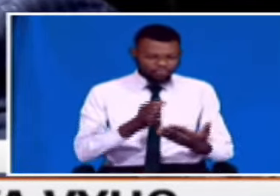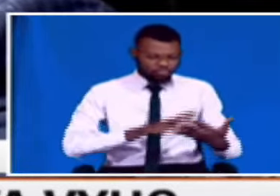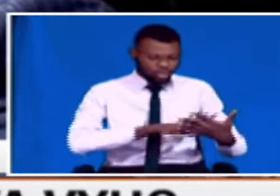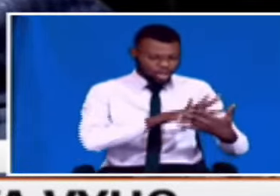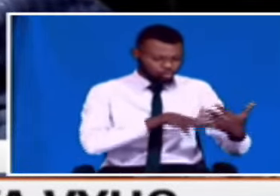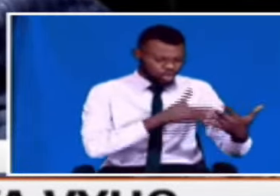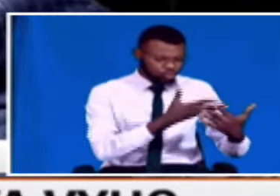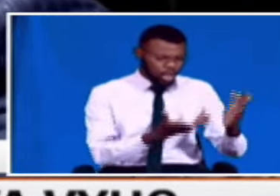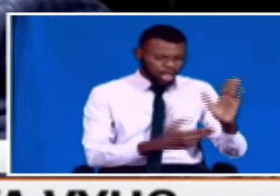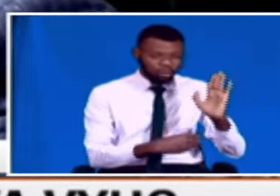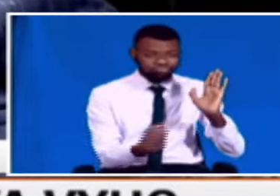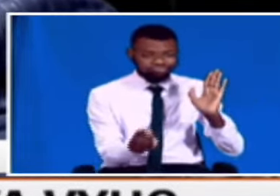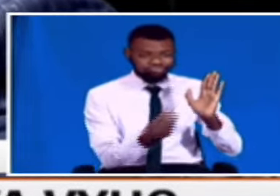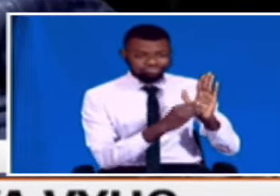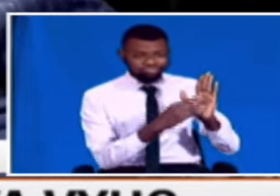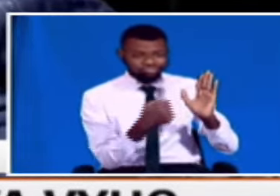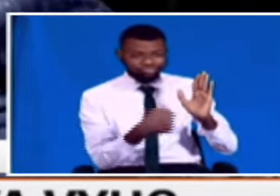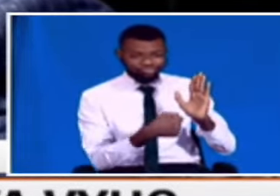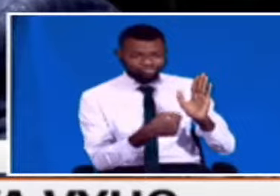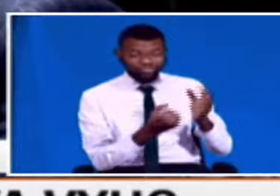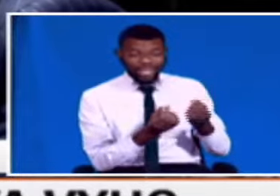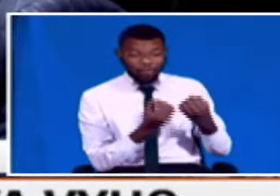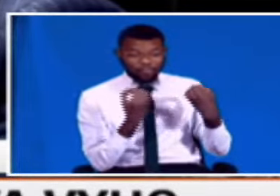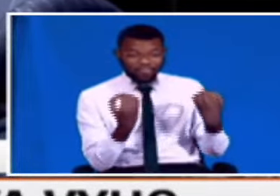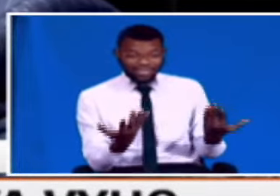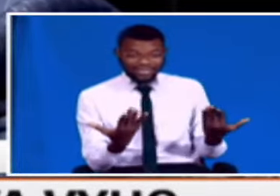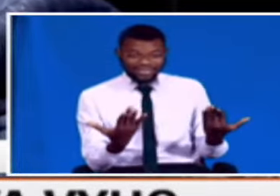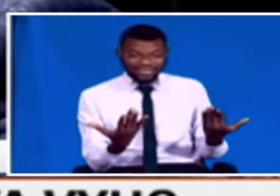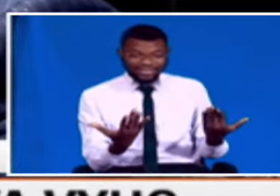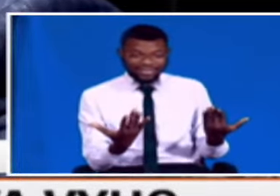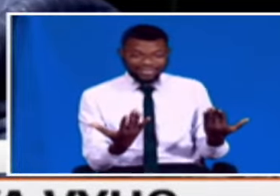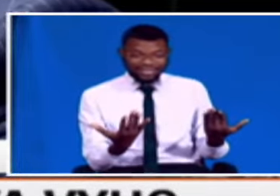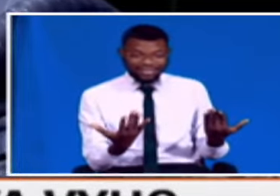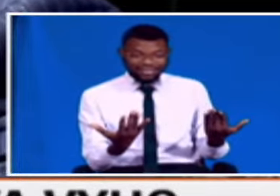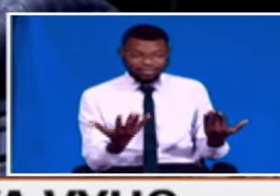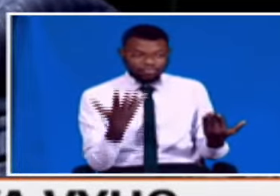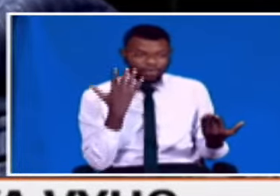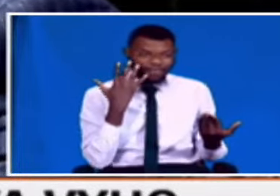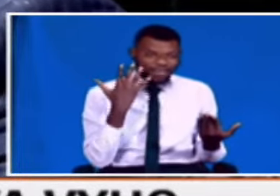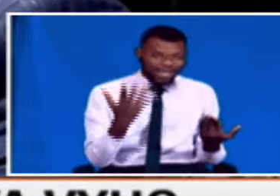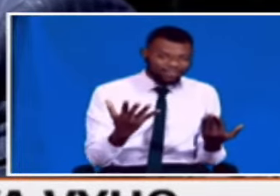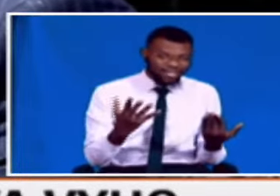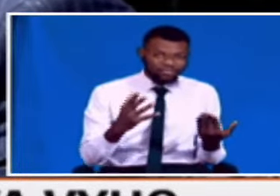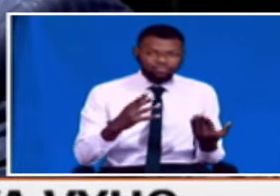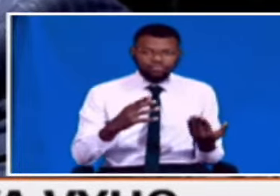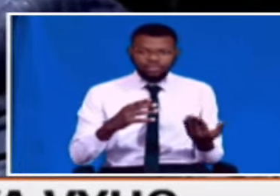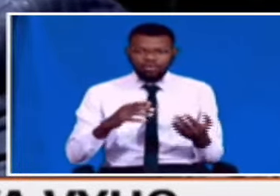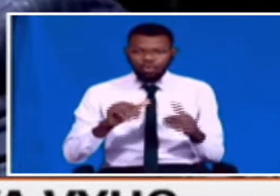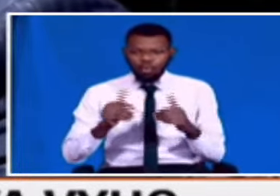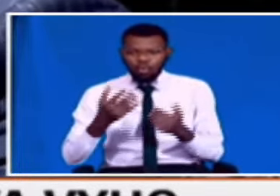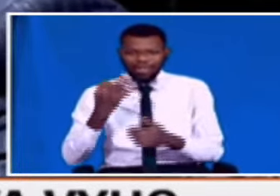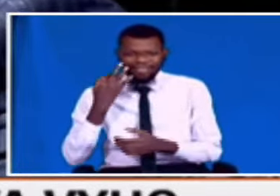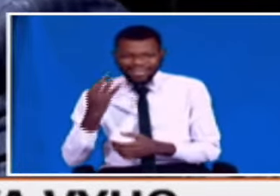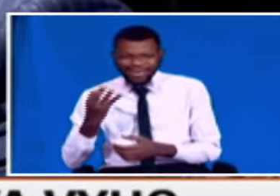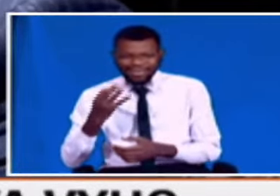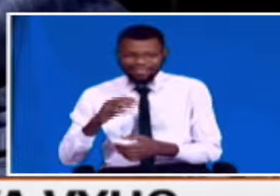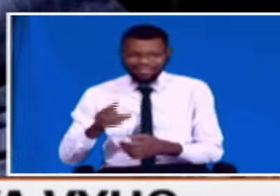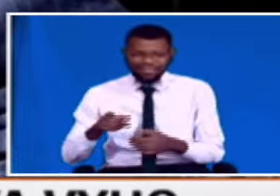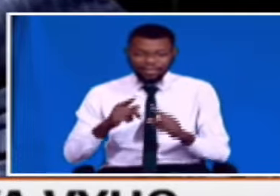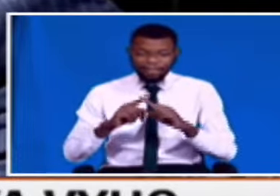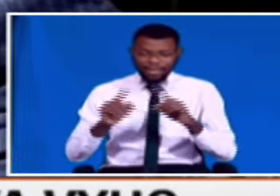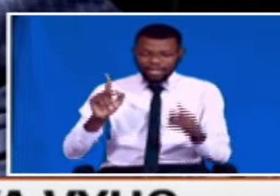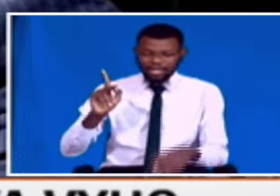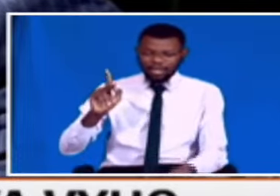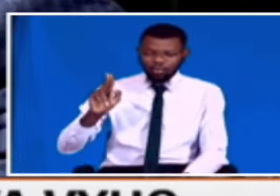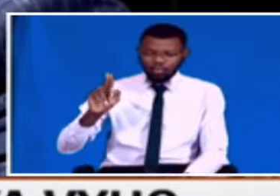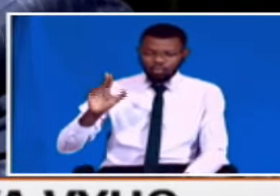the household name. And if you have given out fee structures that have figures of 500, 300, then KUCCPS and the other universities have to recall